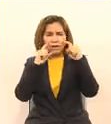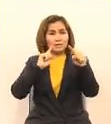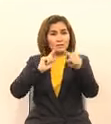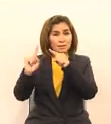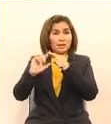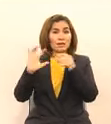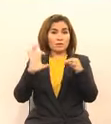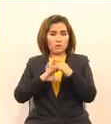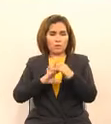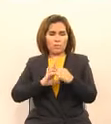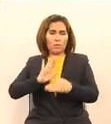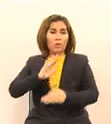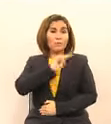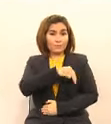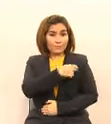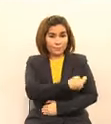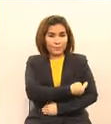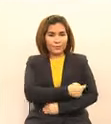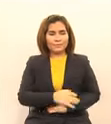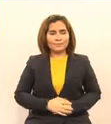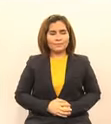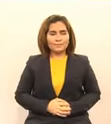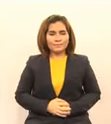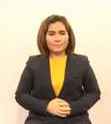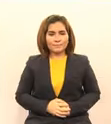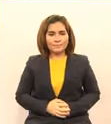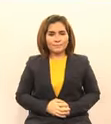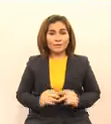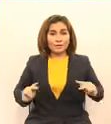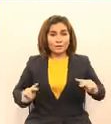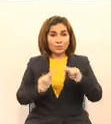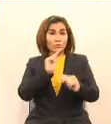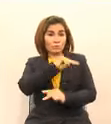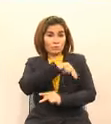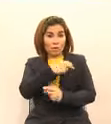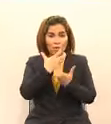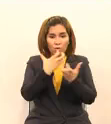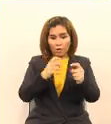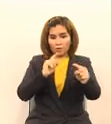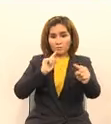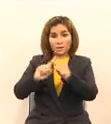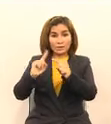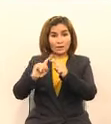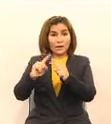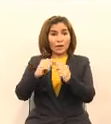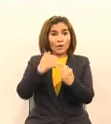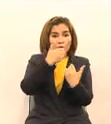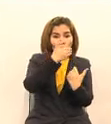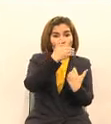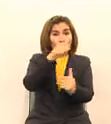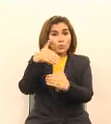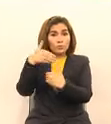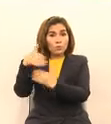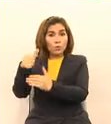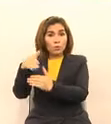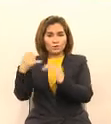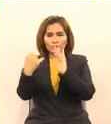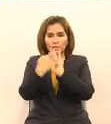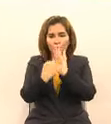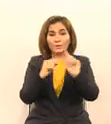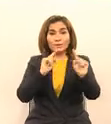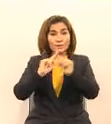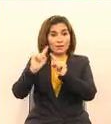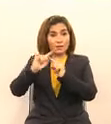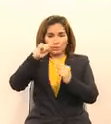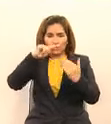ทางการแพทย์นะครับซึ่งขณะนี้เนี่ยกระทรวงสาธารณสุขนะครับได้ทยอยส่งอุปกรณ์และเวชภัณฑ์ทางการแพทย์ทั้งหลายออกไปยังจังหวัดต่